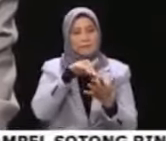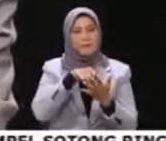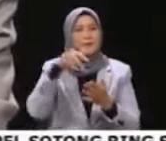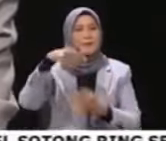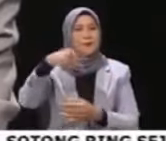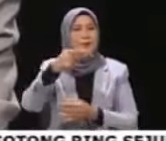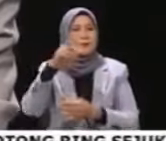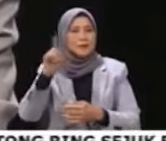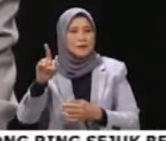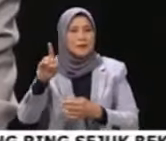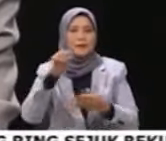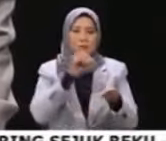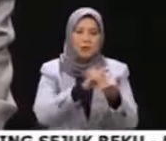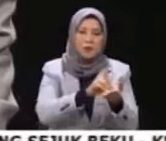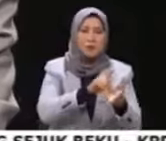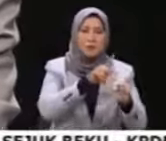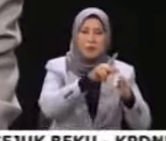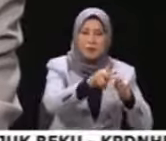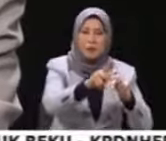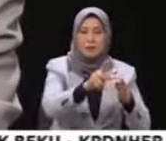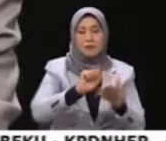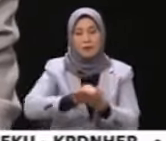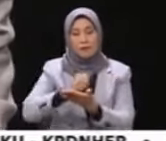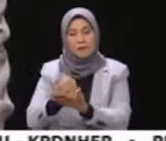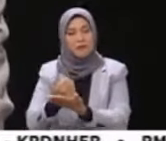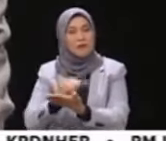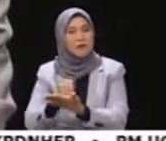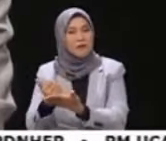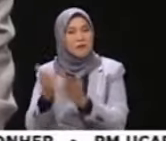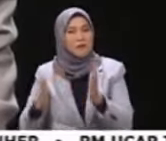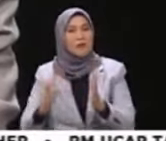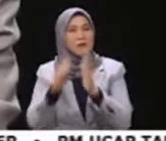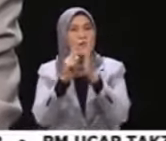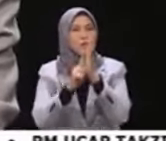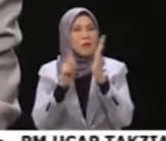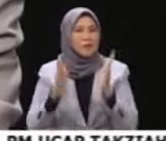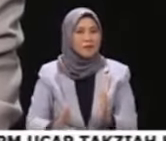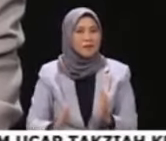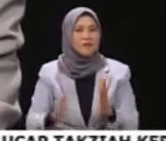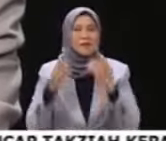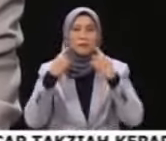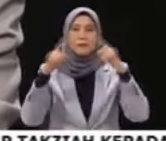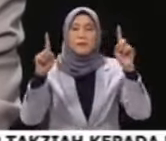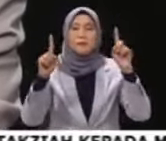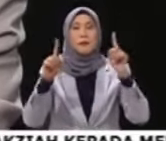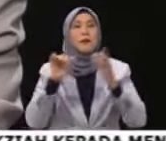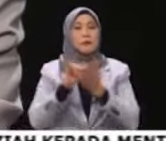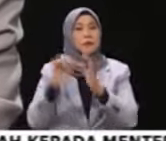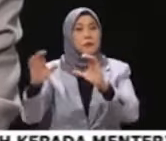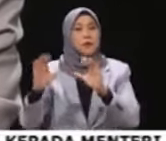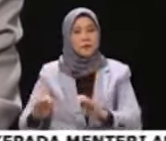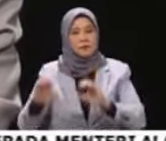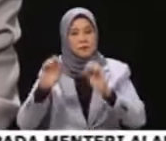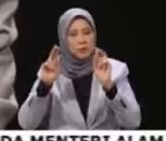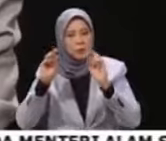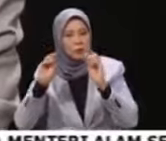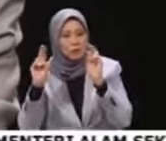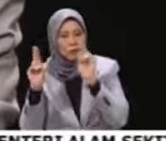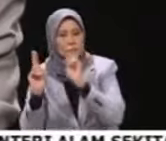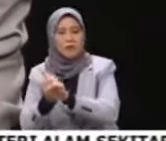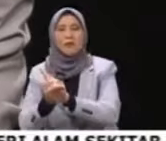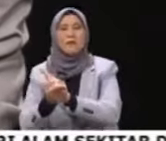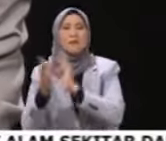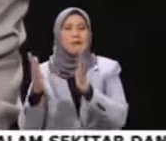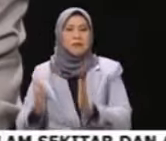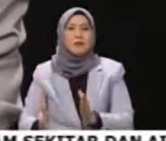sebagainya, doktor-doktor pakar, chartered accountant, lawyer yang hebat sebagainya. Kita, ini cara dia. Kita nak ubah orang ni, kalau tidak dia